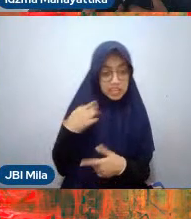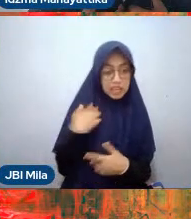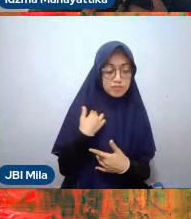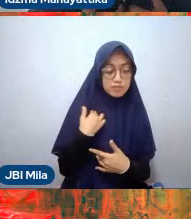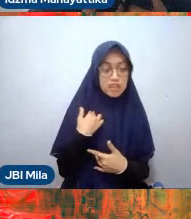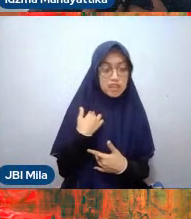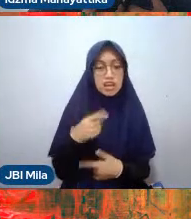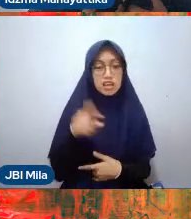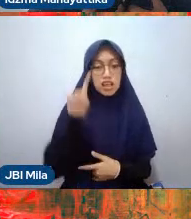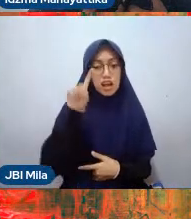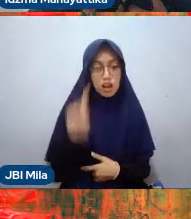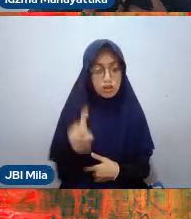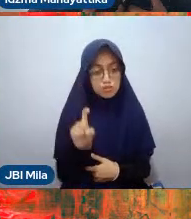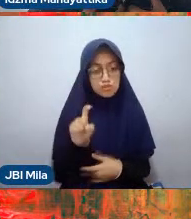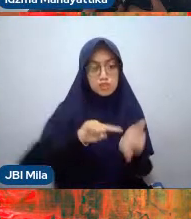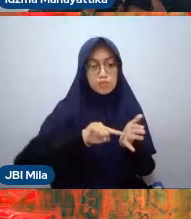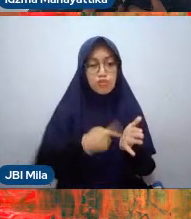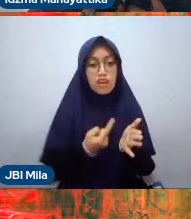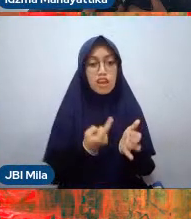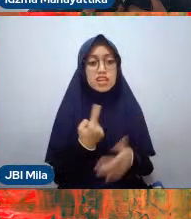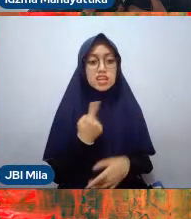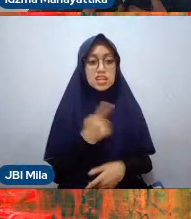kalau misalnya